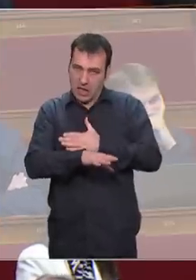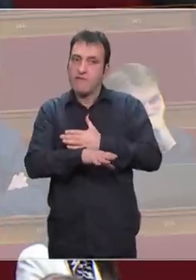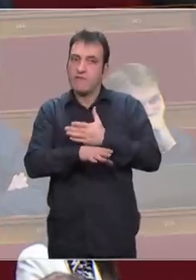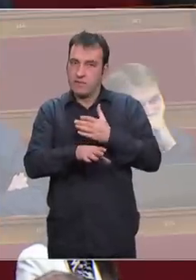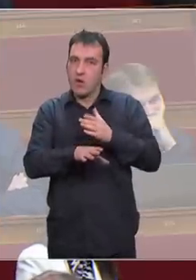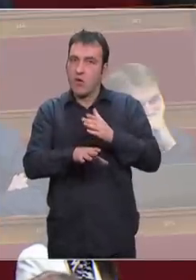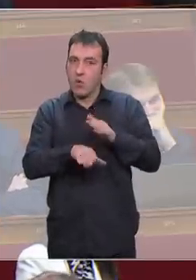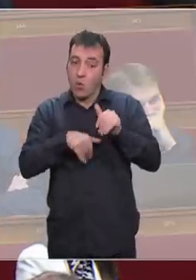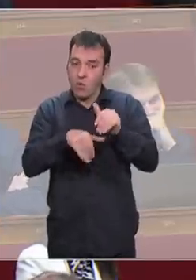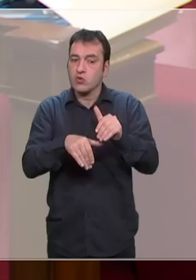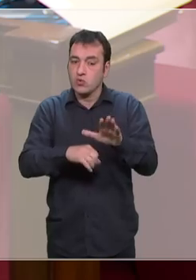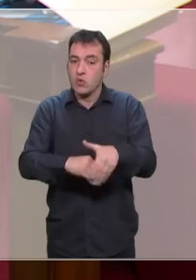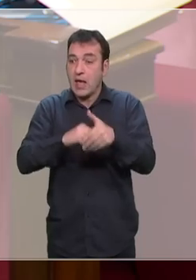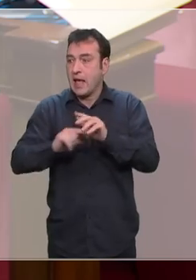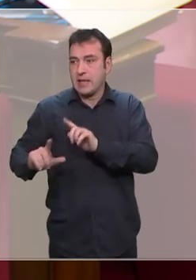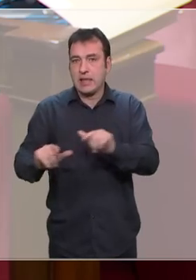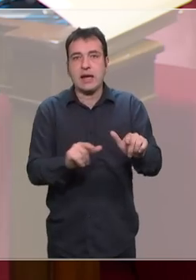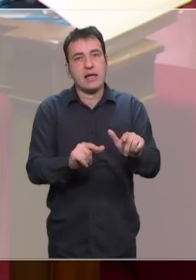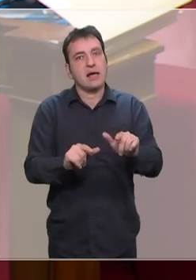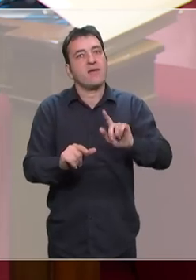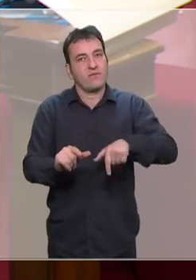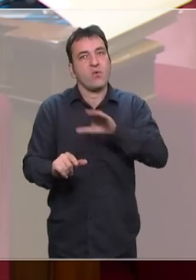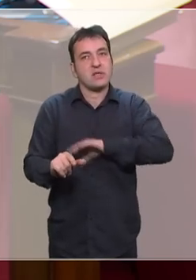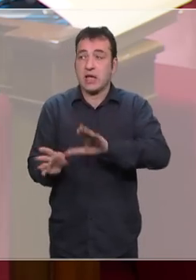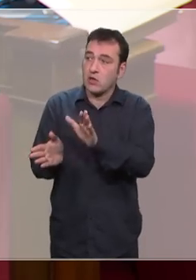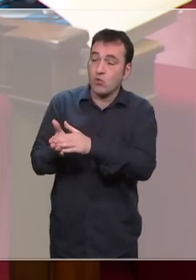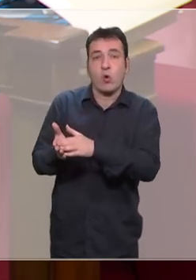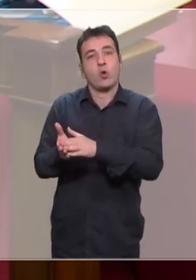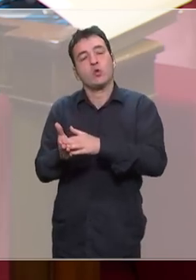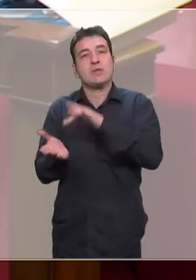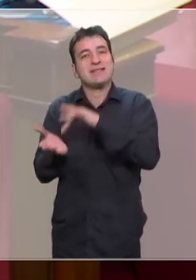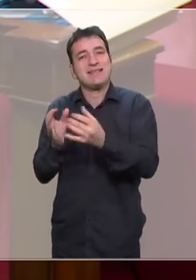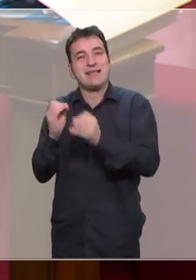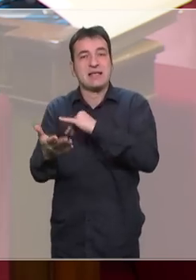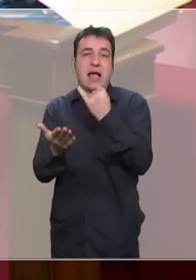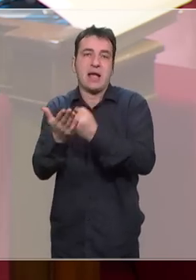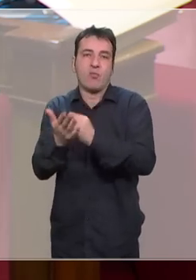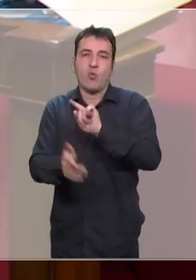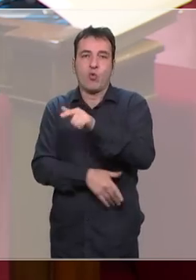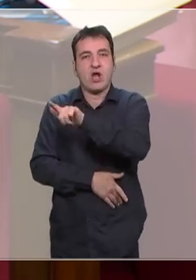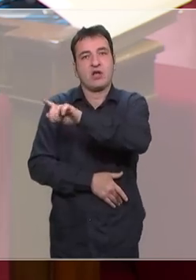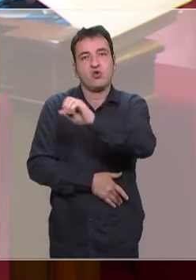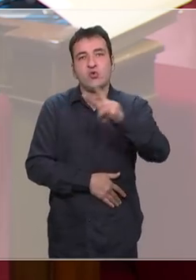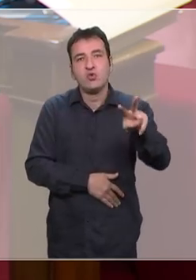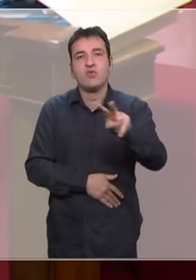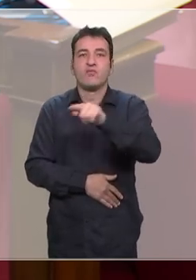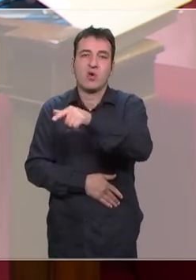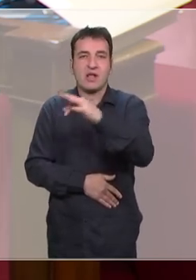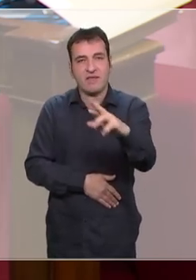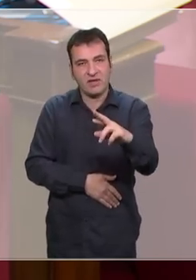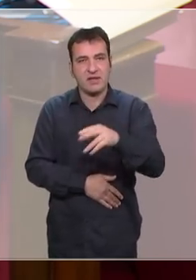en place. impots.gouv.fr. Et si, contrairement à d'autres, vous êtes ici pour accompagner les